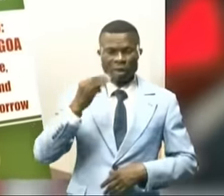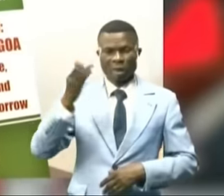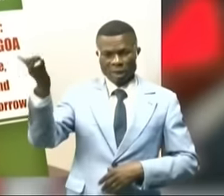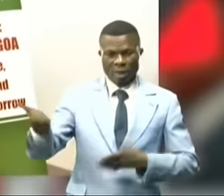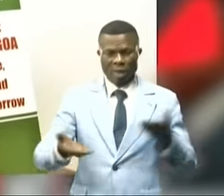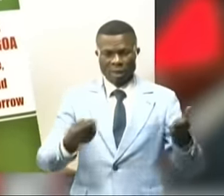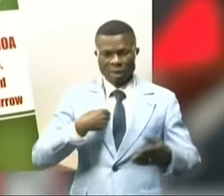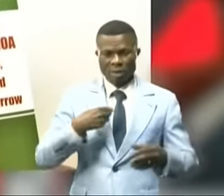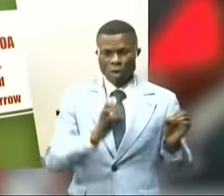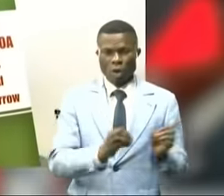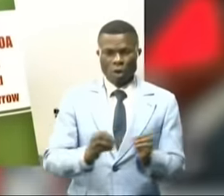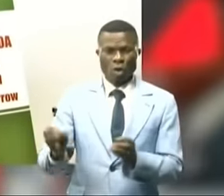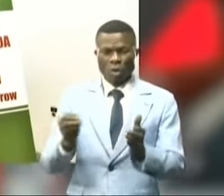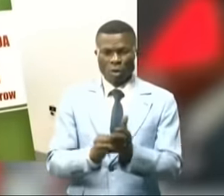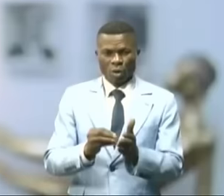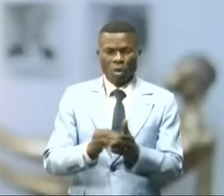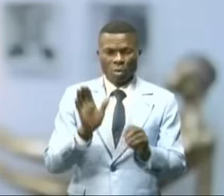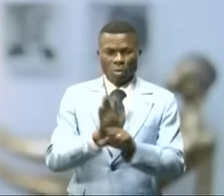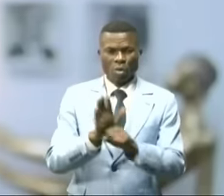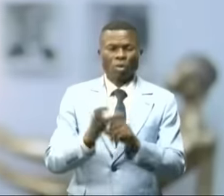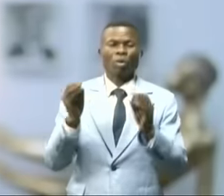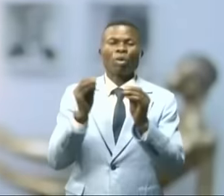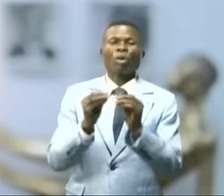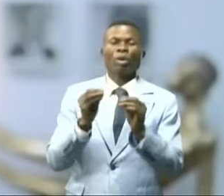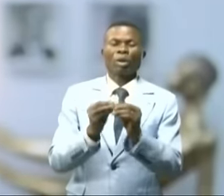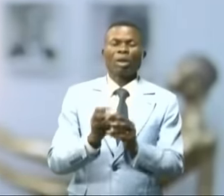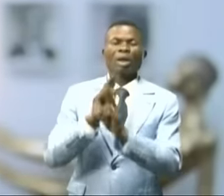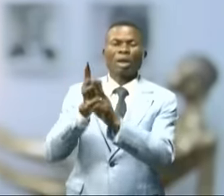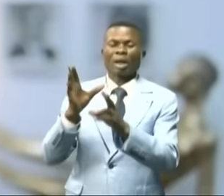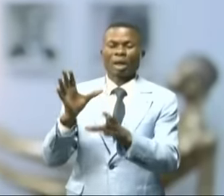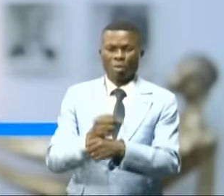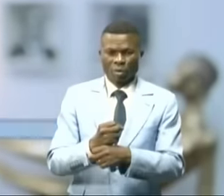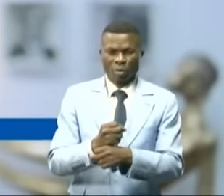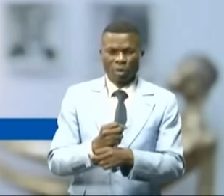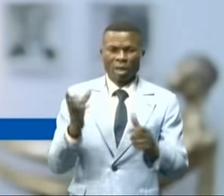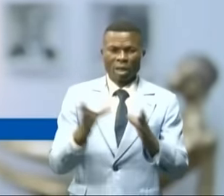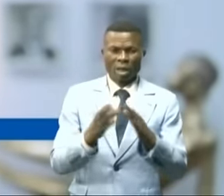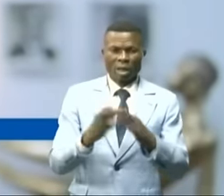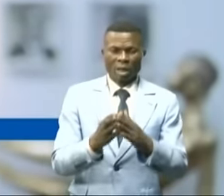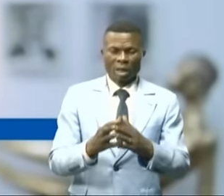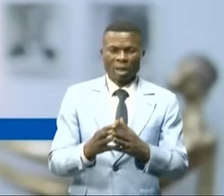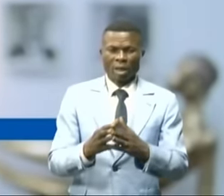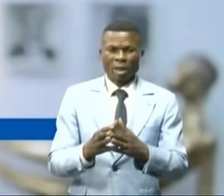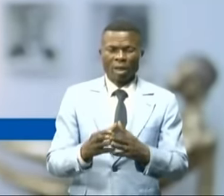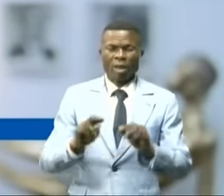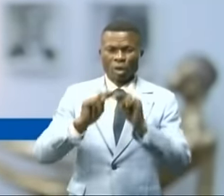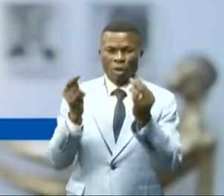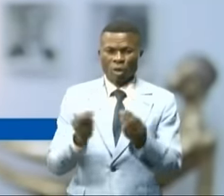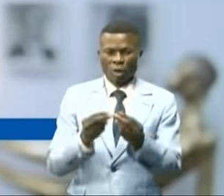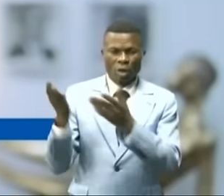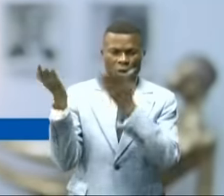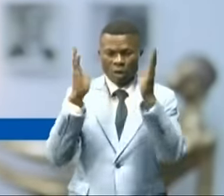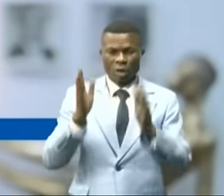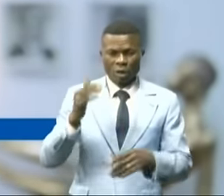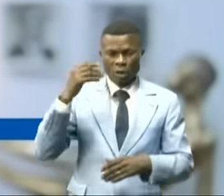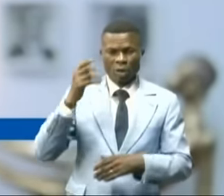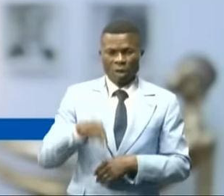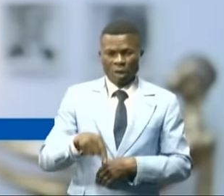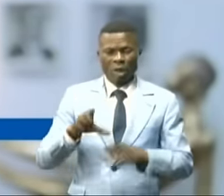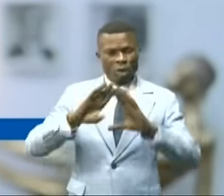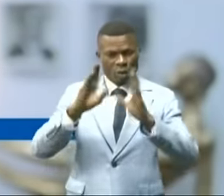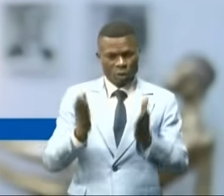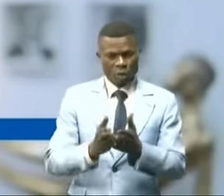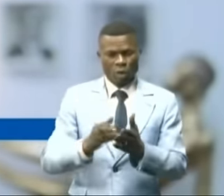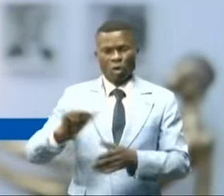allons organiser une série de réunions, de restitutions, d'abord avec la Fédération des entreprises du Congo, mais également avec tous